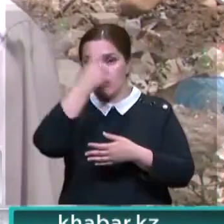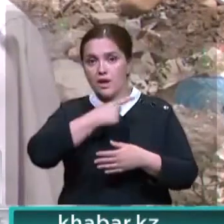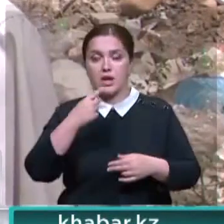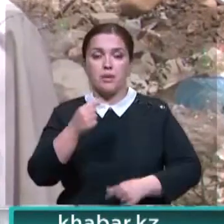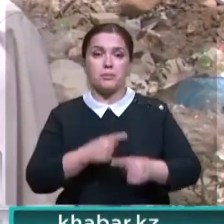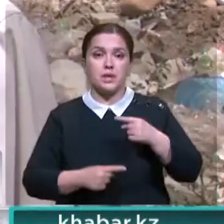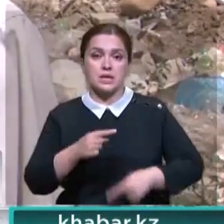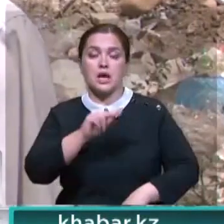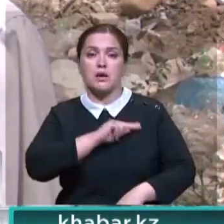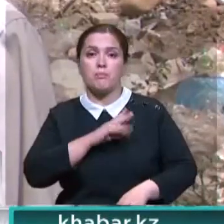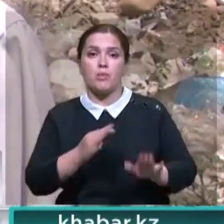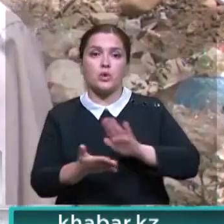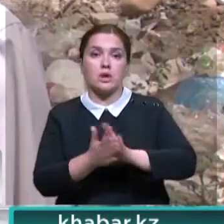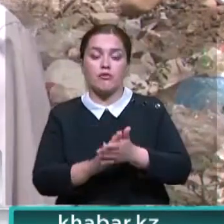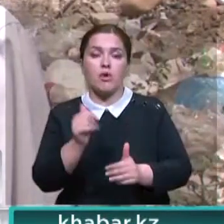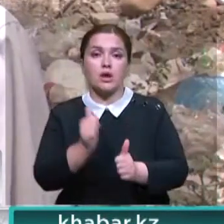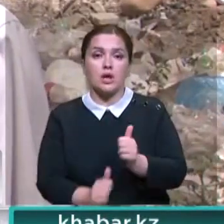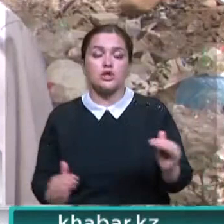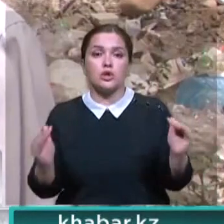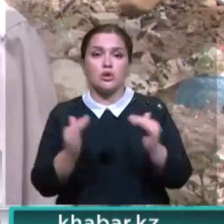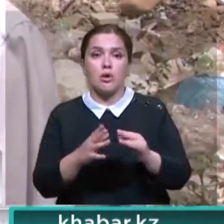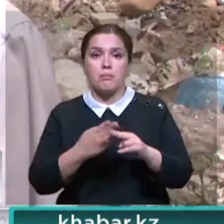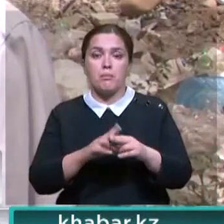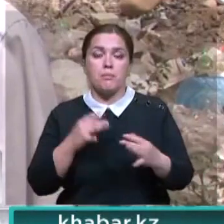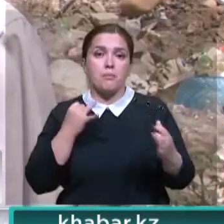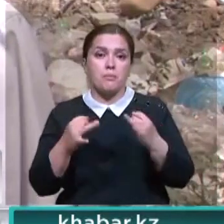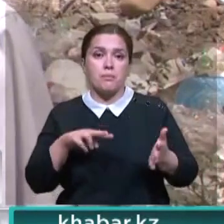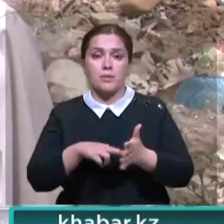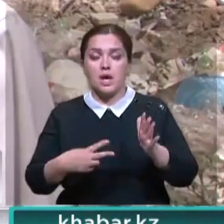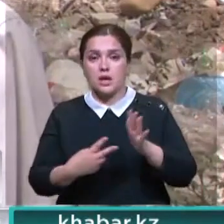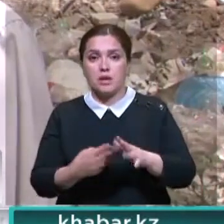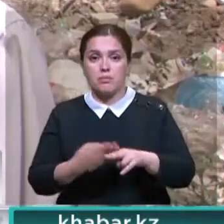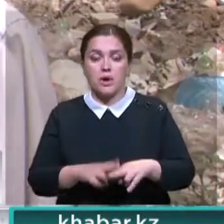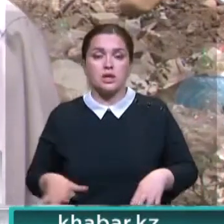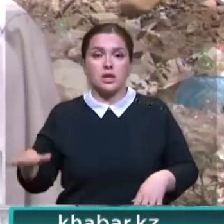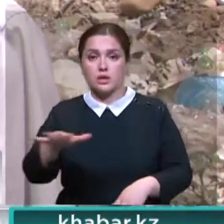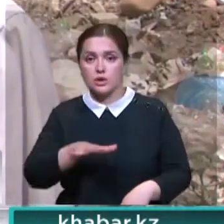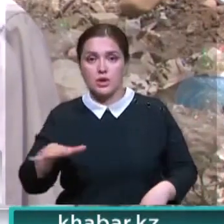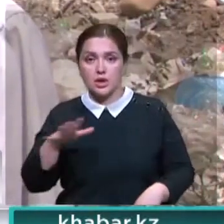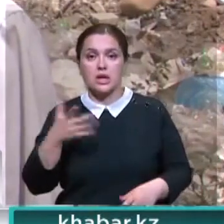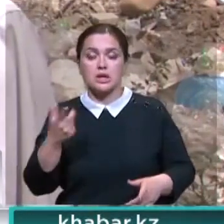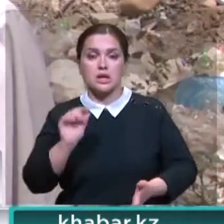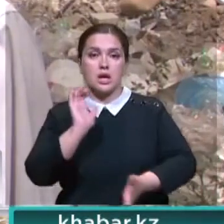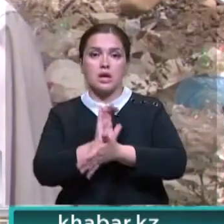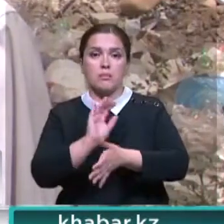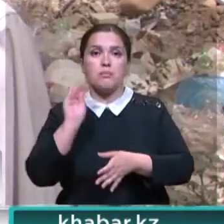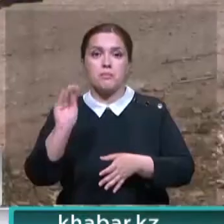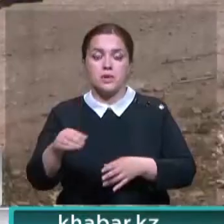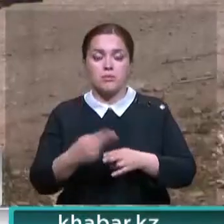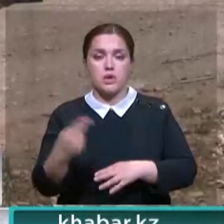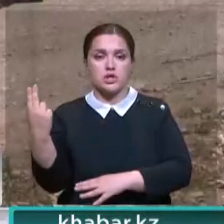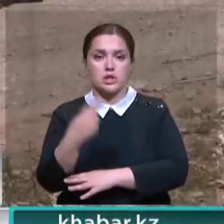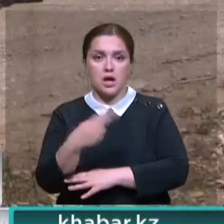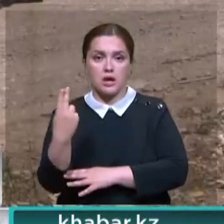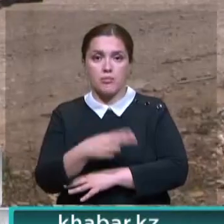предприниматель. Работает по договору с каждым домом. Проведем переговоры. Планируем на этой территории, где образовалась свалка, поставить шлагбаум.